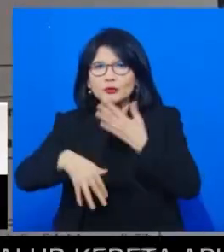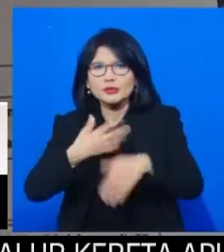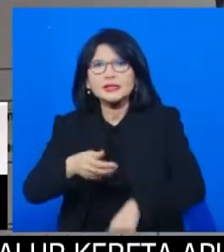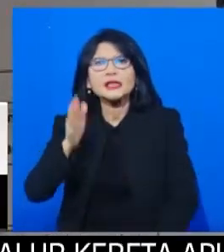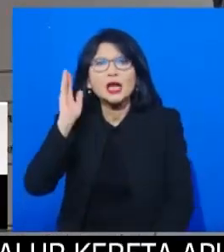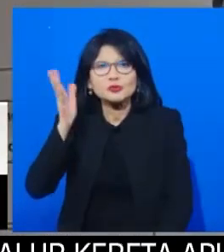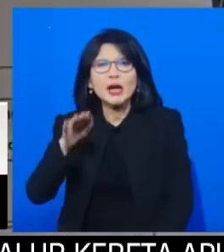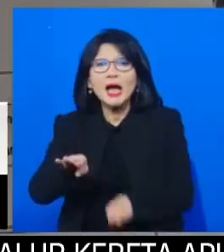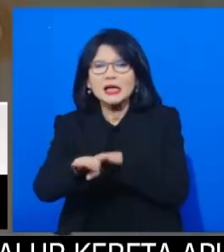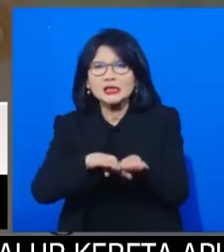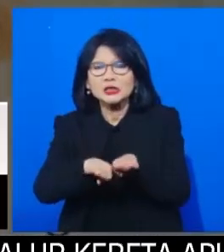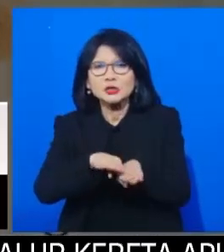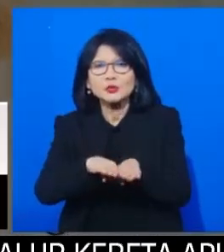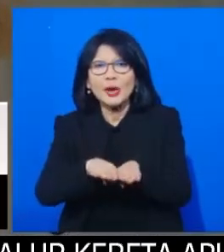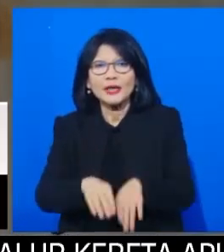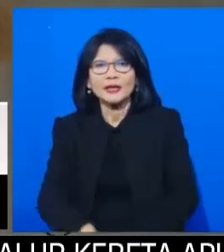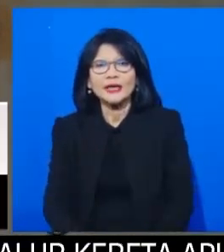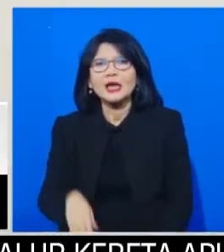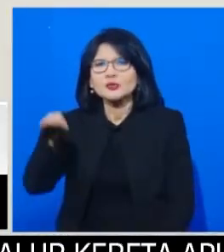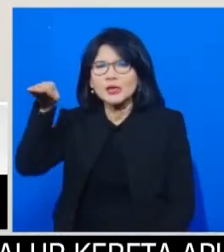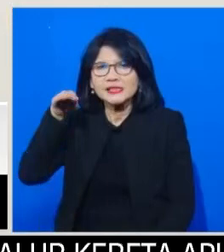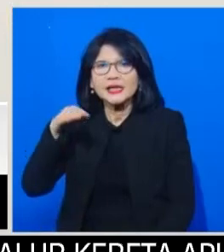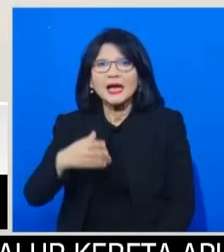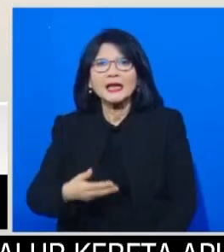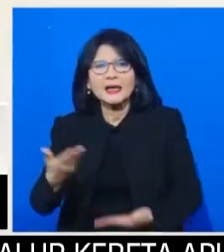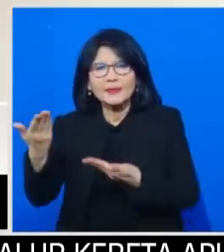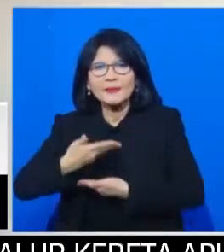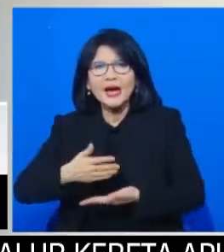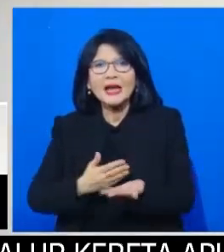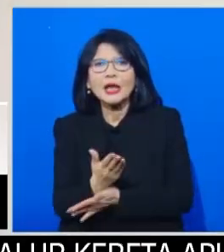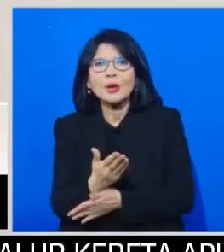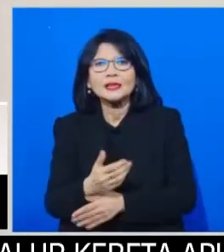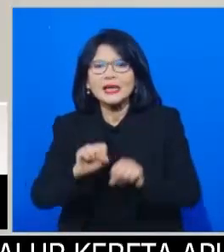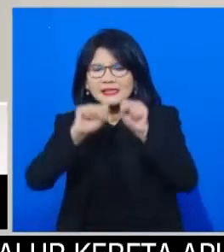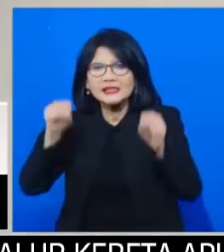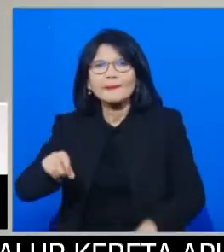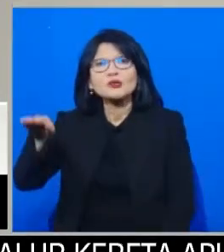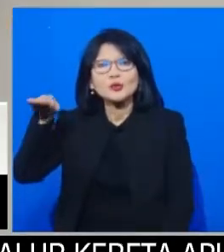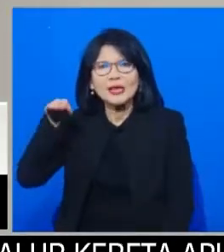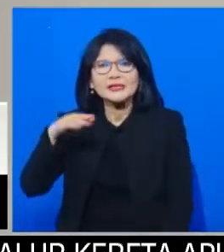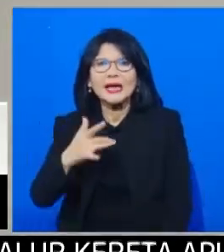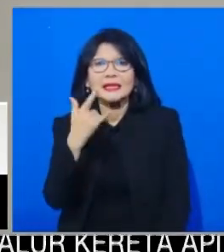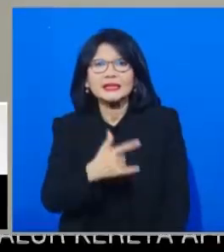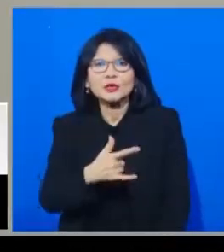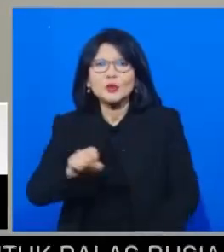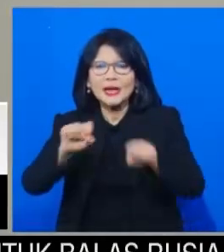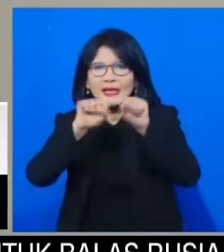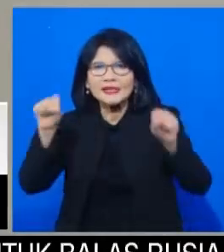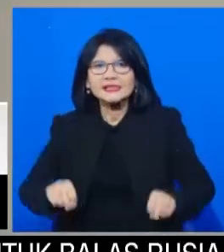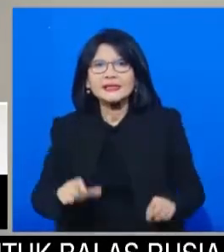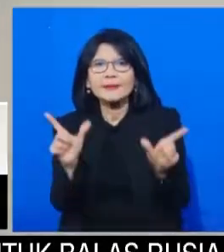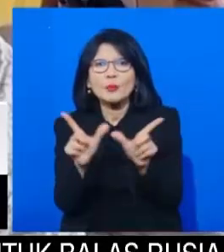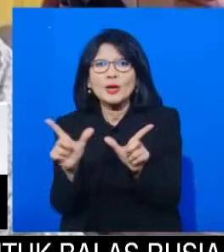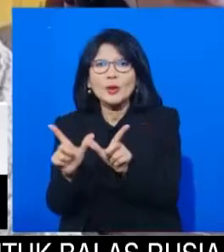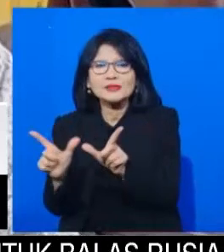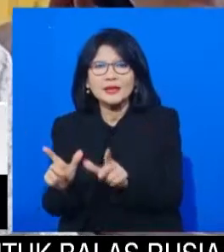baru sesuai dengan juknis yang ada dan penerimaan melalui sistem zonasi sepenuhnya ditentukan oleh sistem yang ada di website.